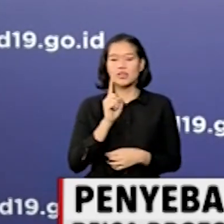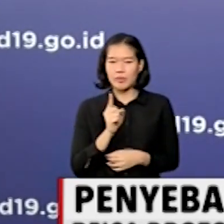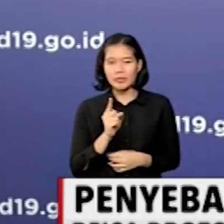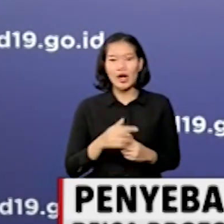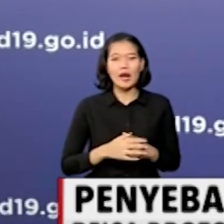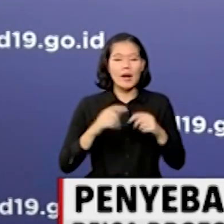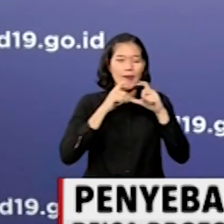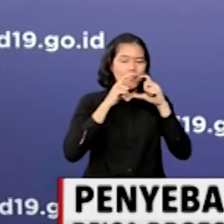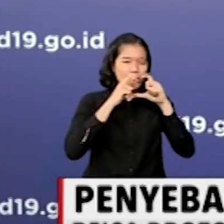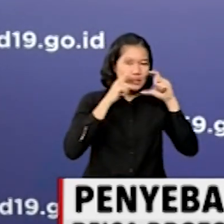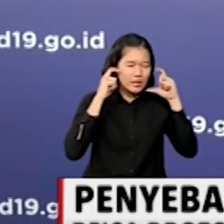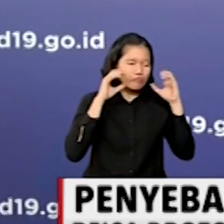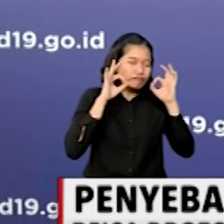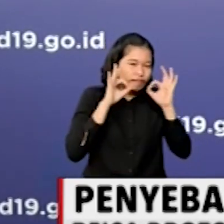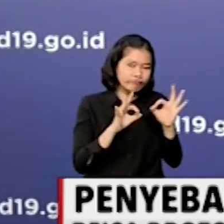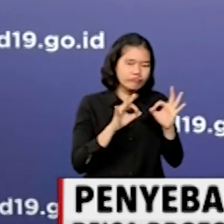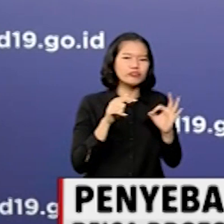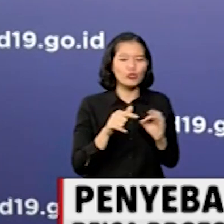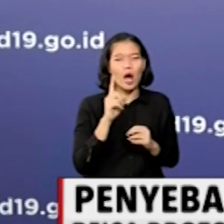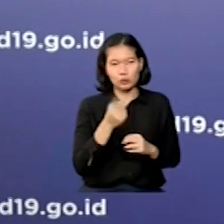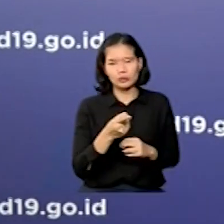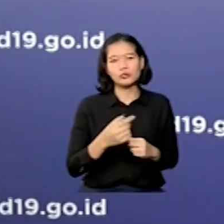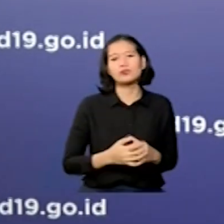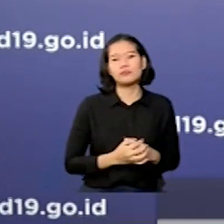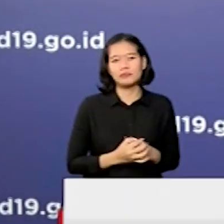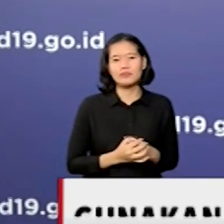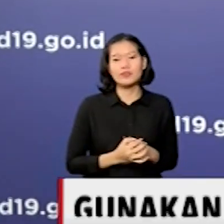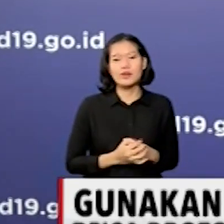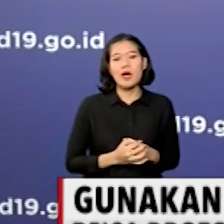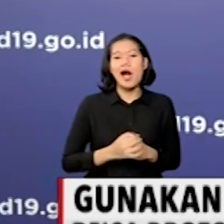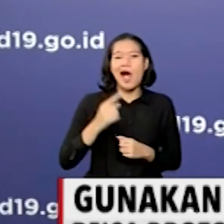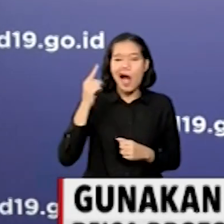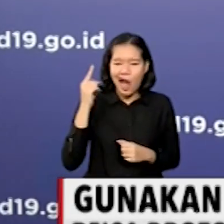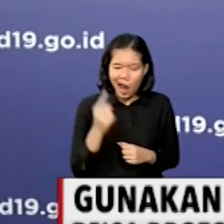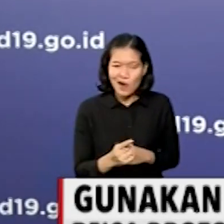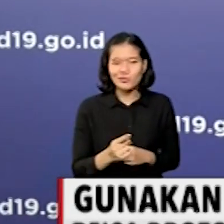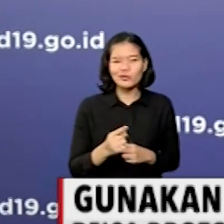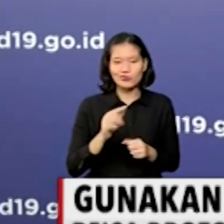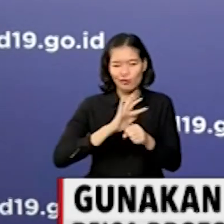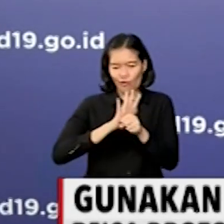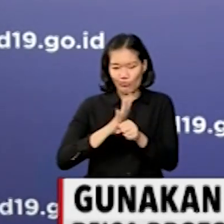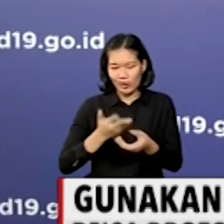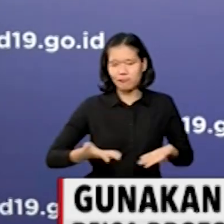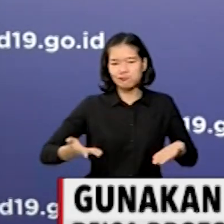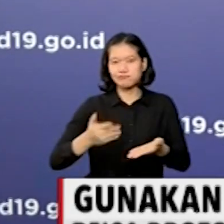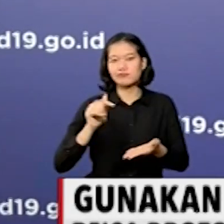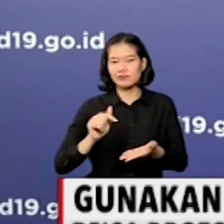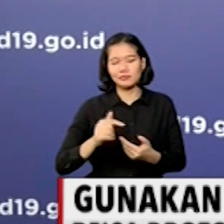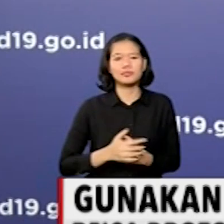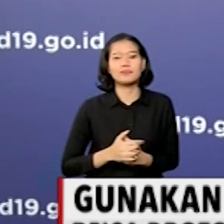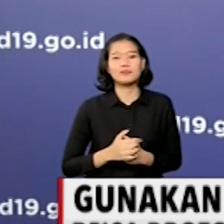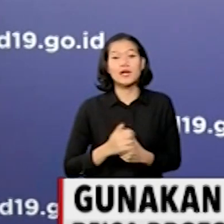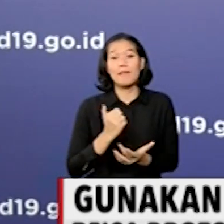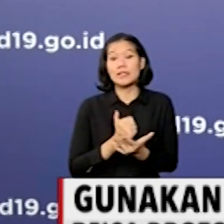penggunaan masker yang baik dan benar sangat dianjurkan bahkan wajib Pada masa pandemi ini dan